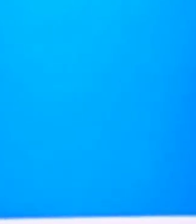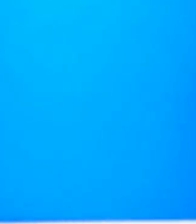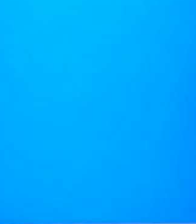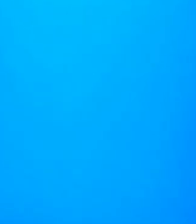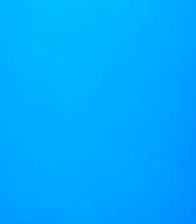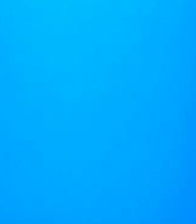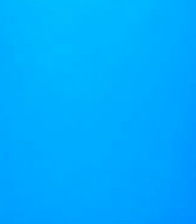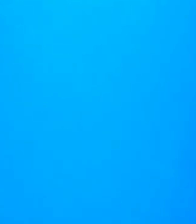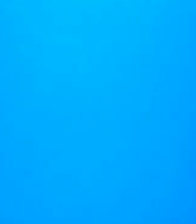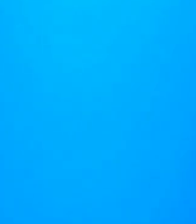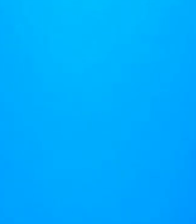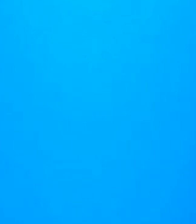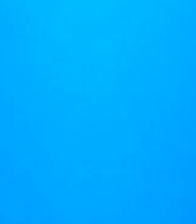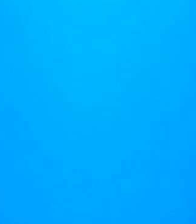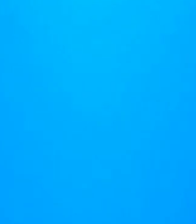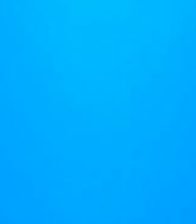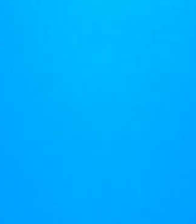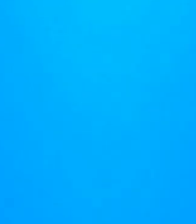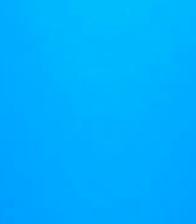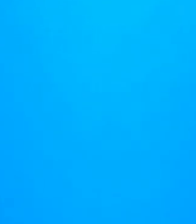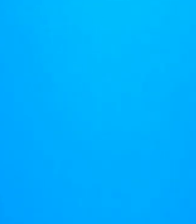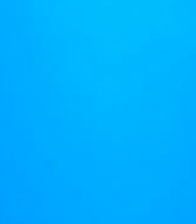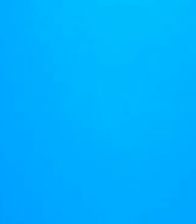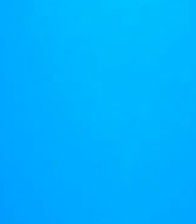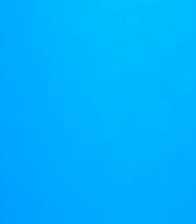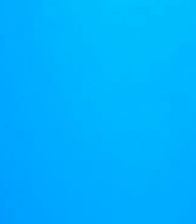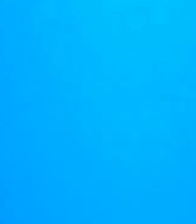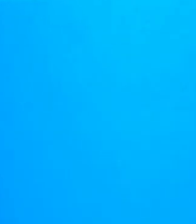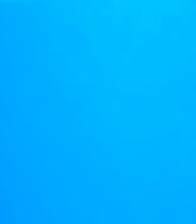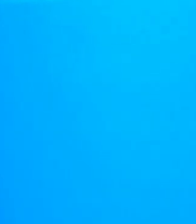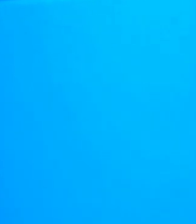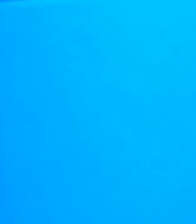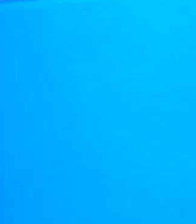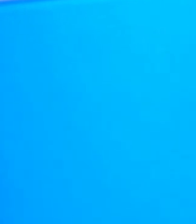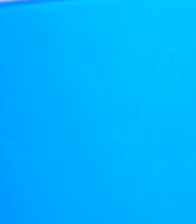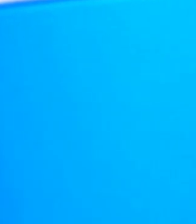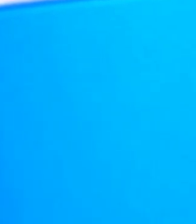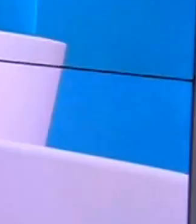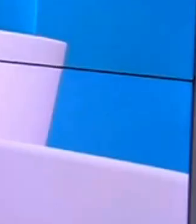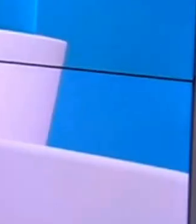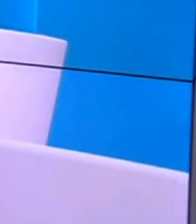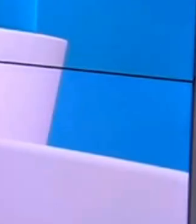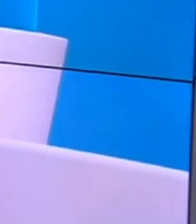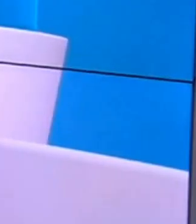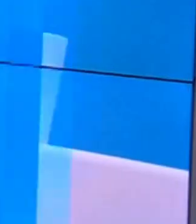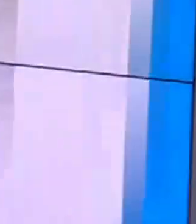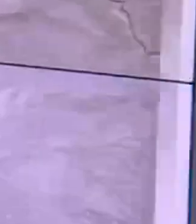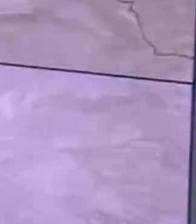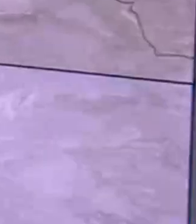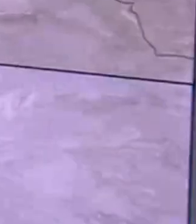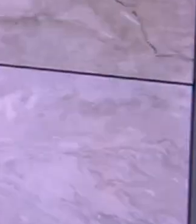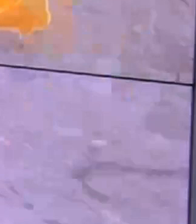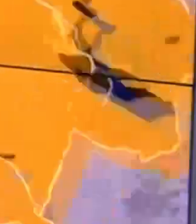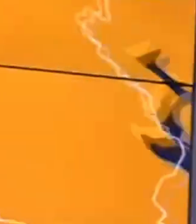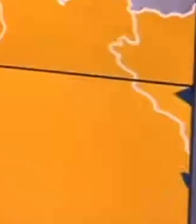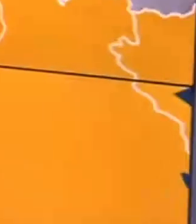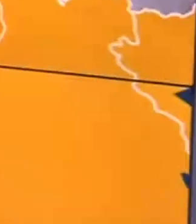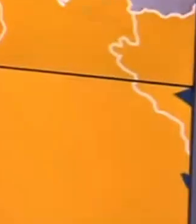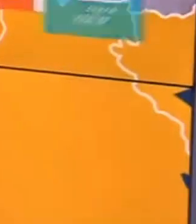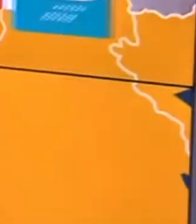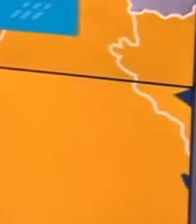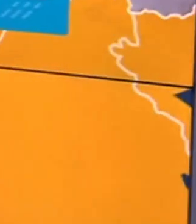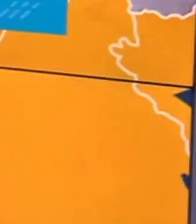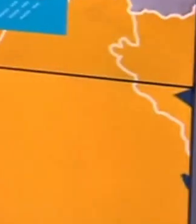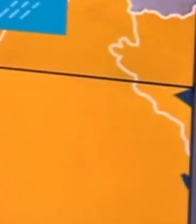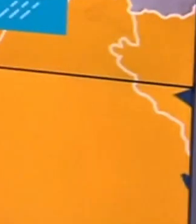Армардақтаған студияда Мөлдір Абдырайым 27 маусым сейсенбіге арнаған ауа райы болжамымен таныс болыңыздар. Солтүстіктің басым бөлігінде күн ала бұлтты, Петропавл